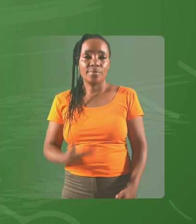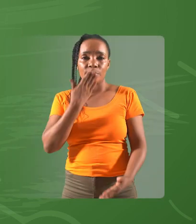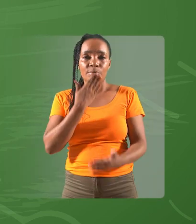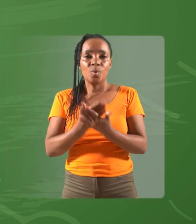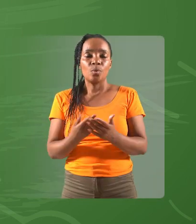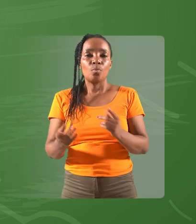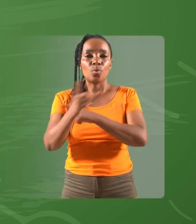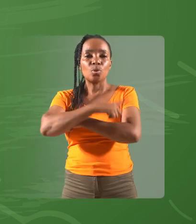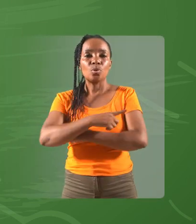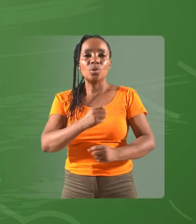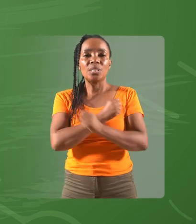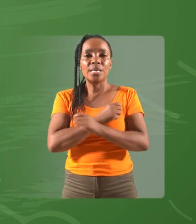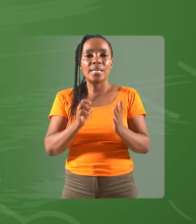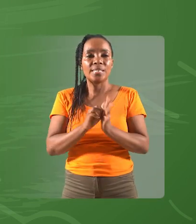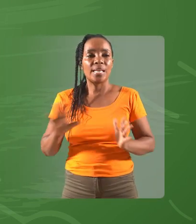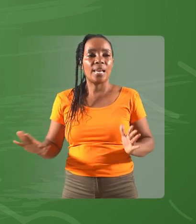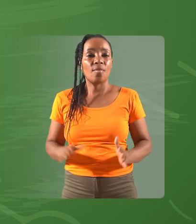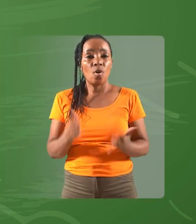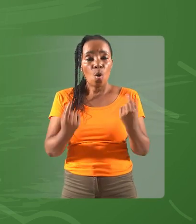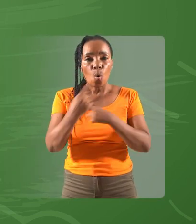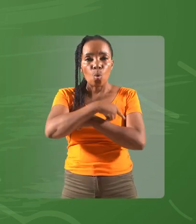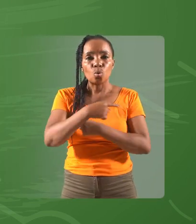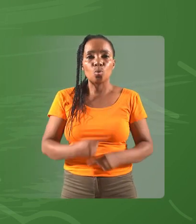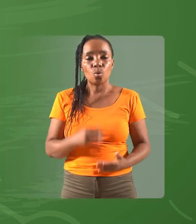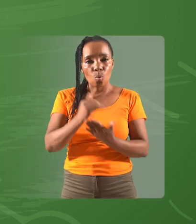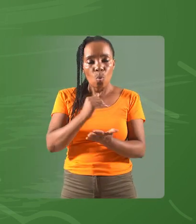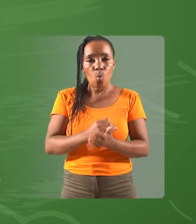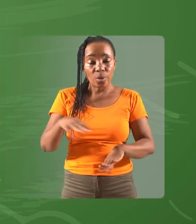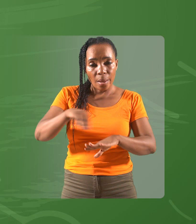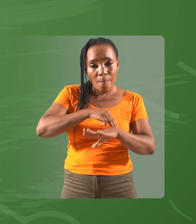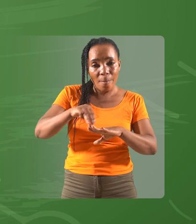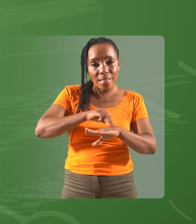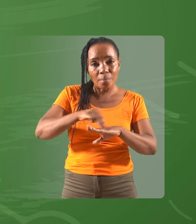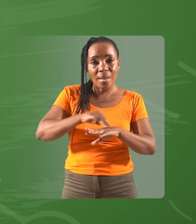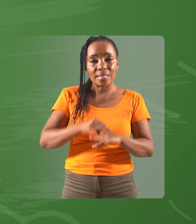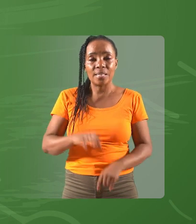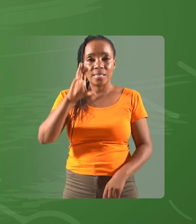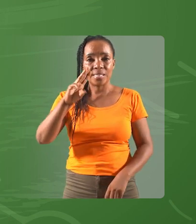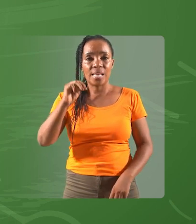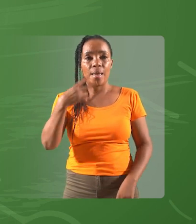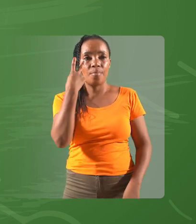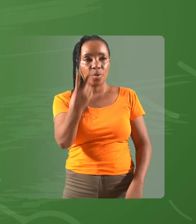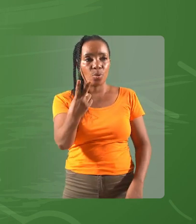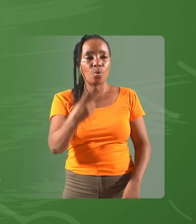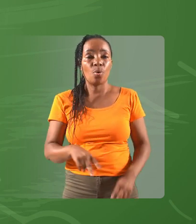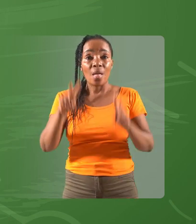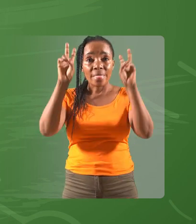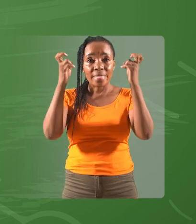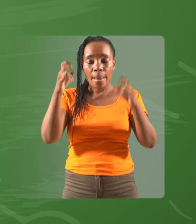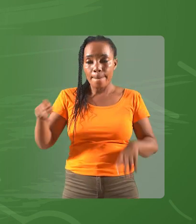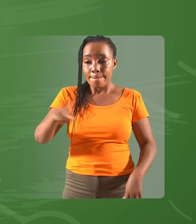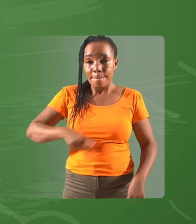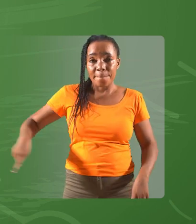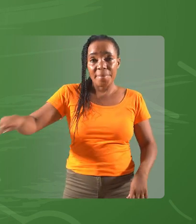Bonjour chers élèves, ce matin nous allons faire un cours de mathématiques pour les élèves de CM2 portant sur le périmètre